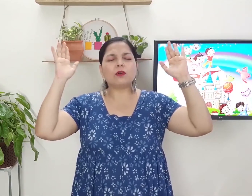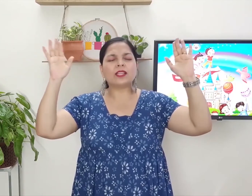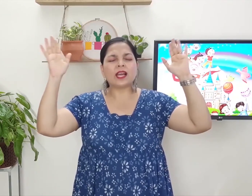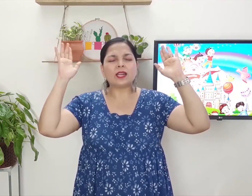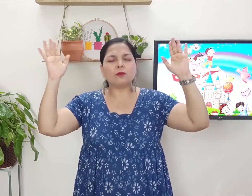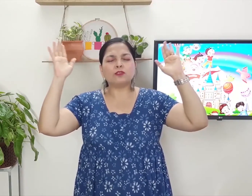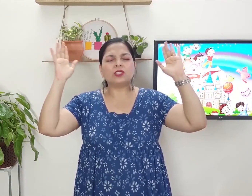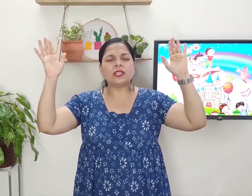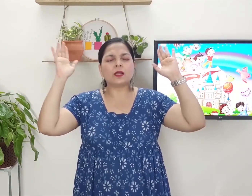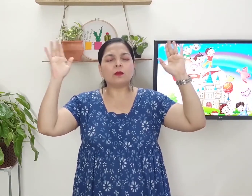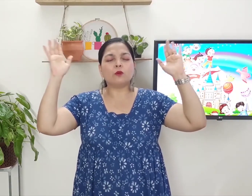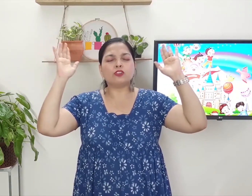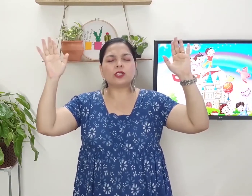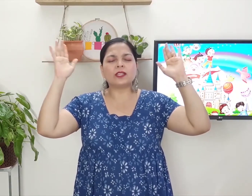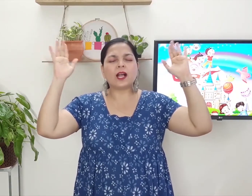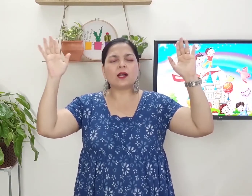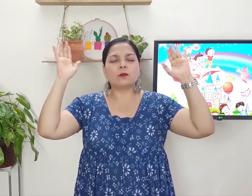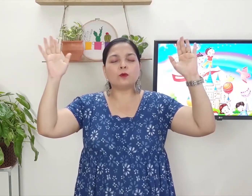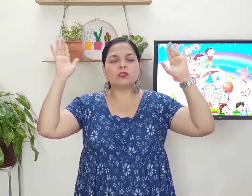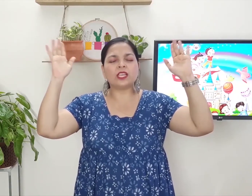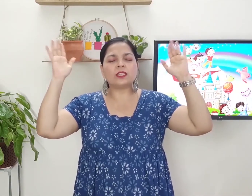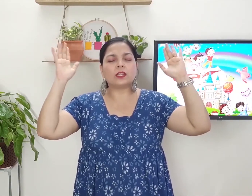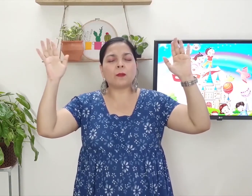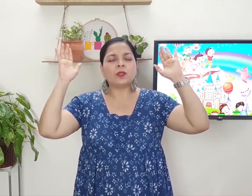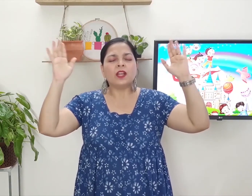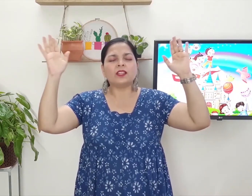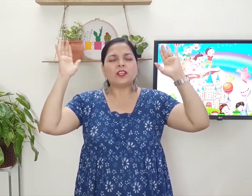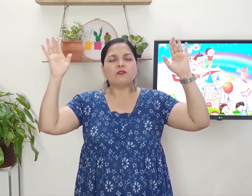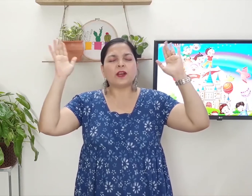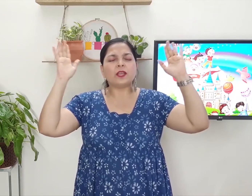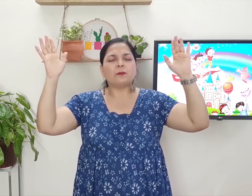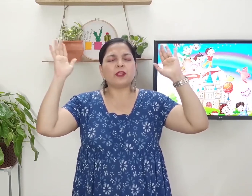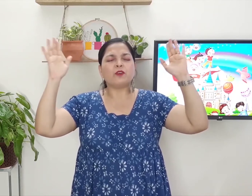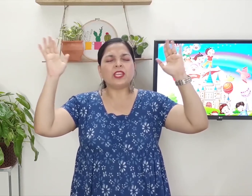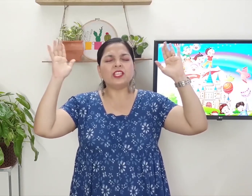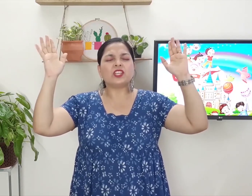bluffம்